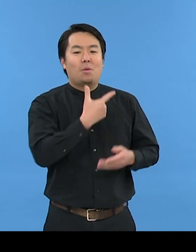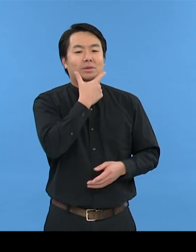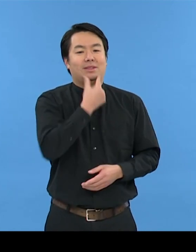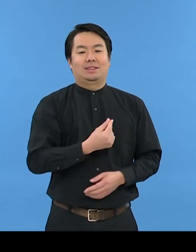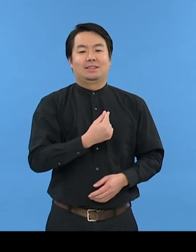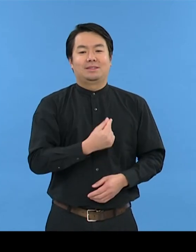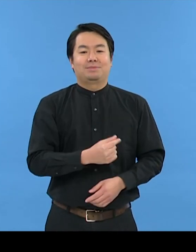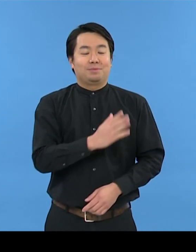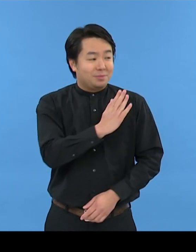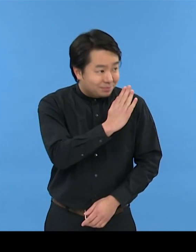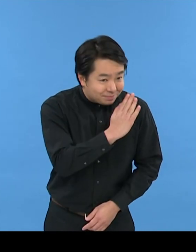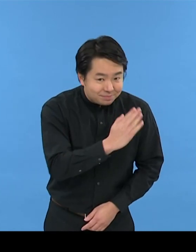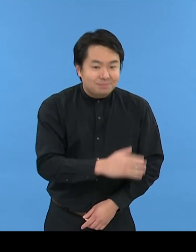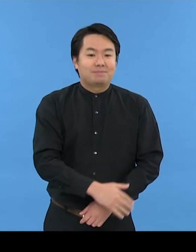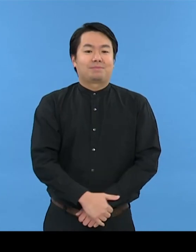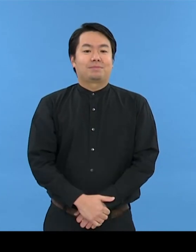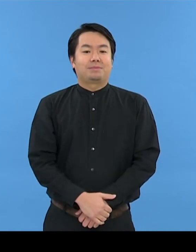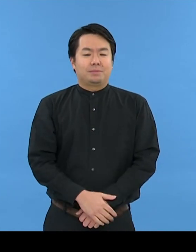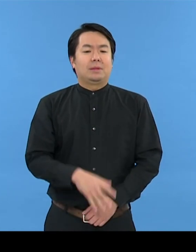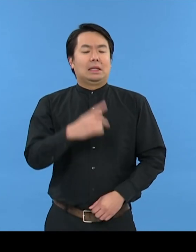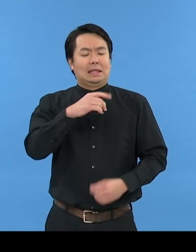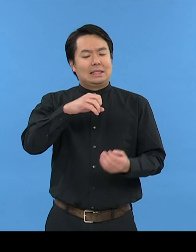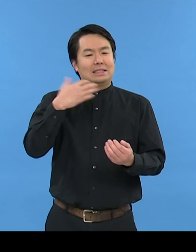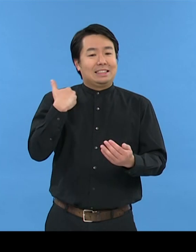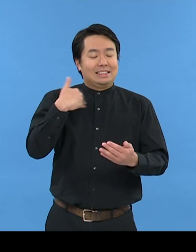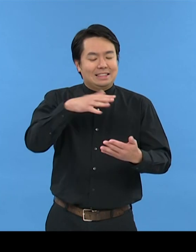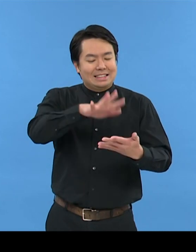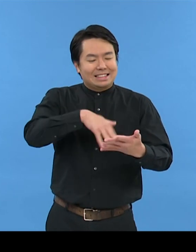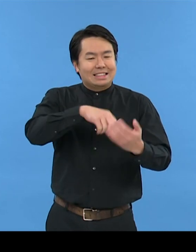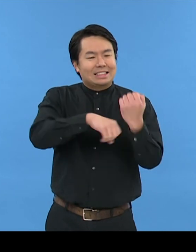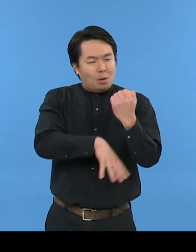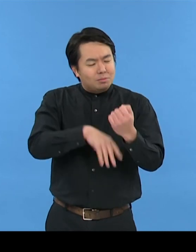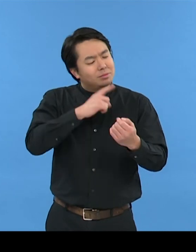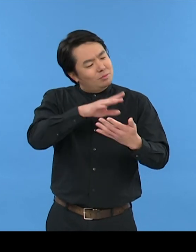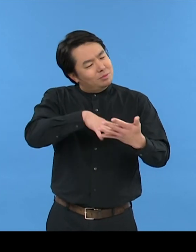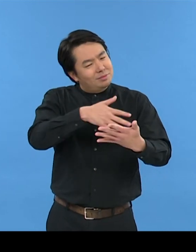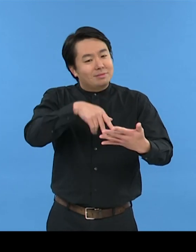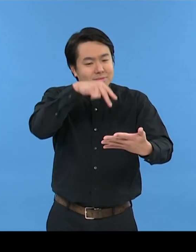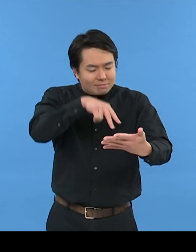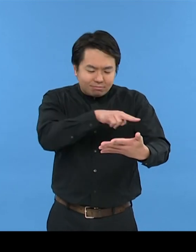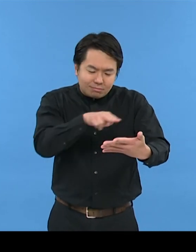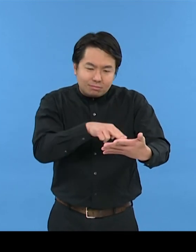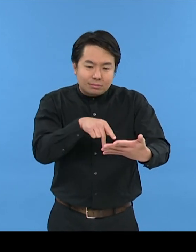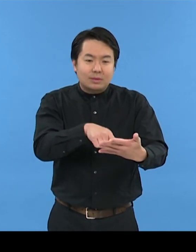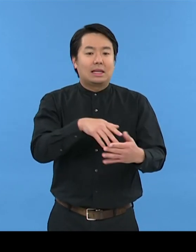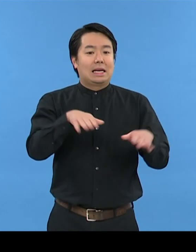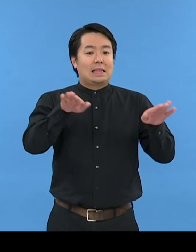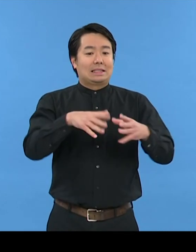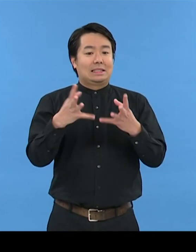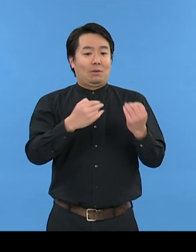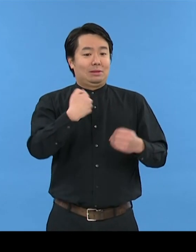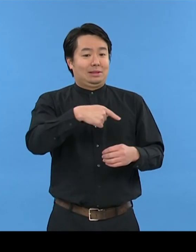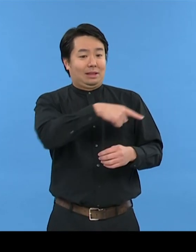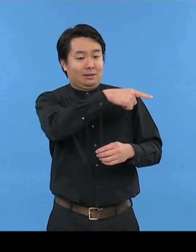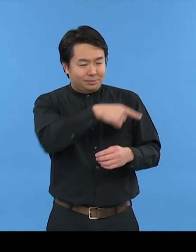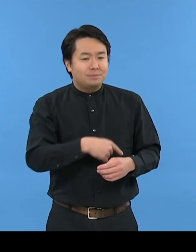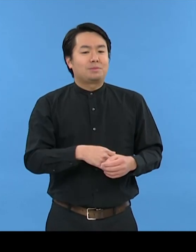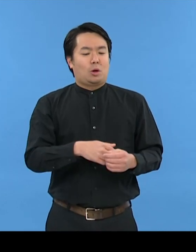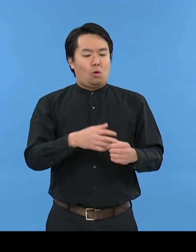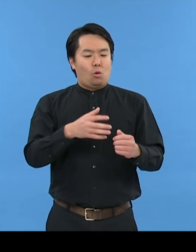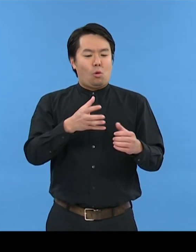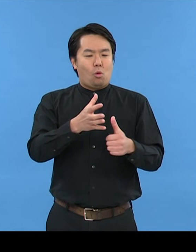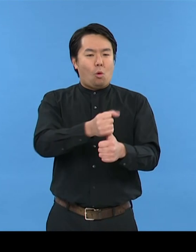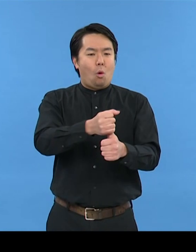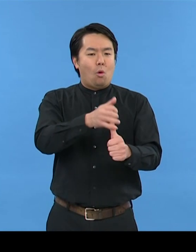たいんですけどもちょっとあの基本的なというかデータ的なところで矢澤さんも宛に好金型とは